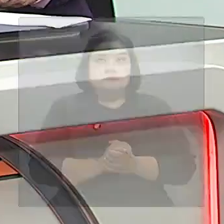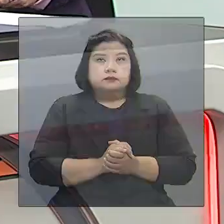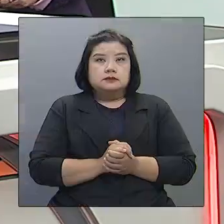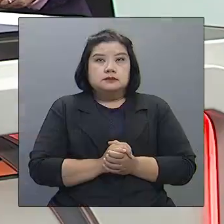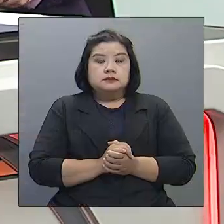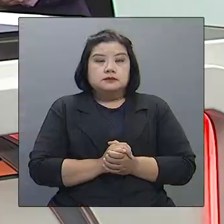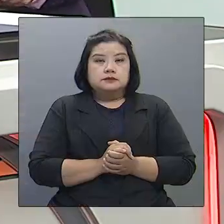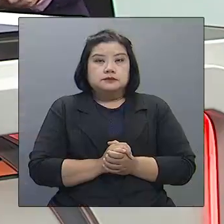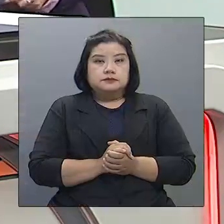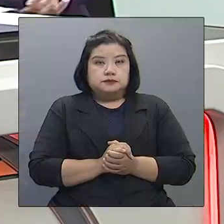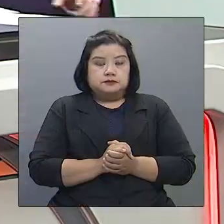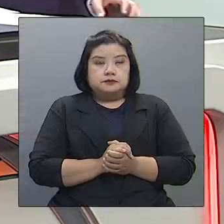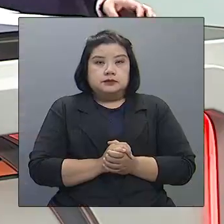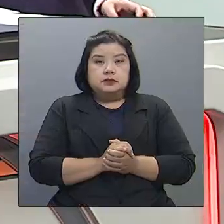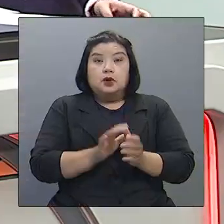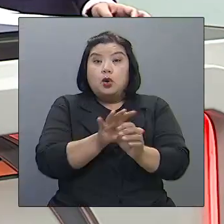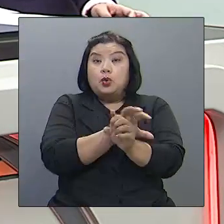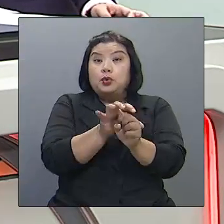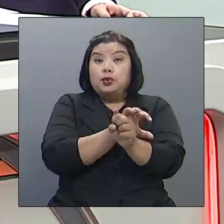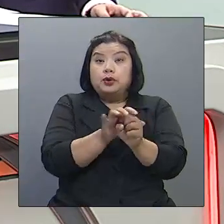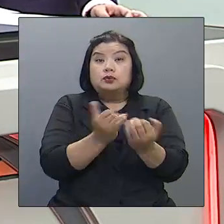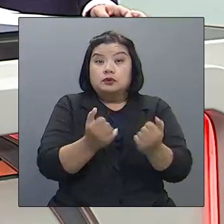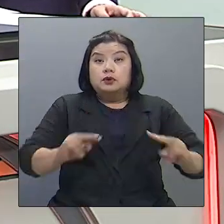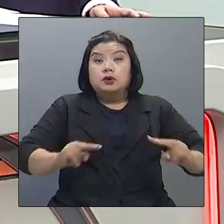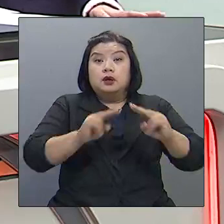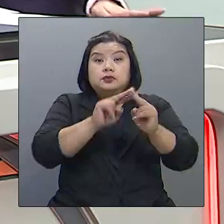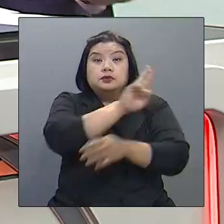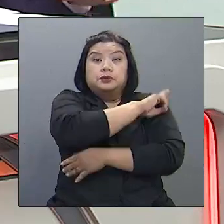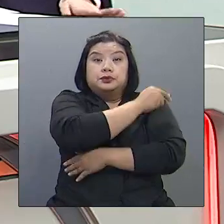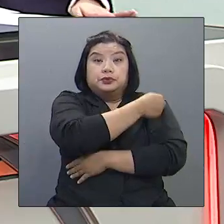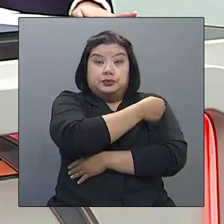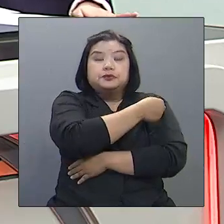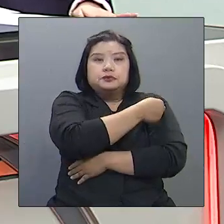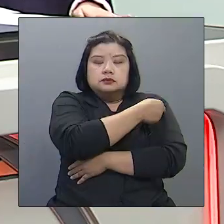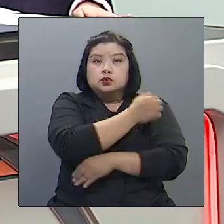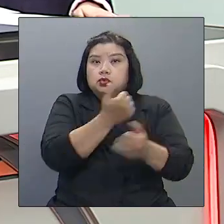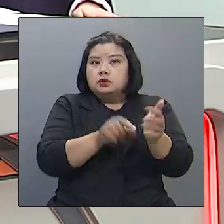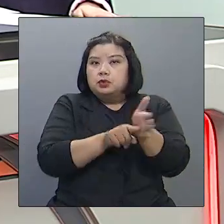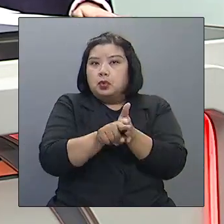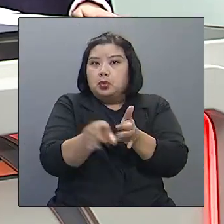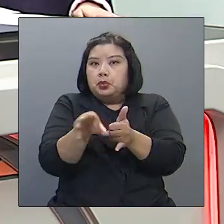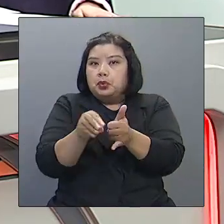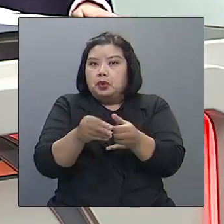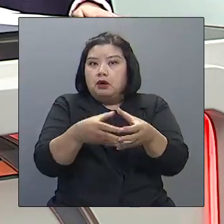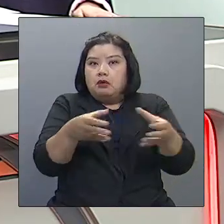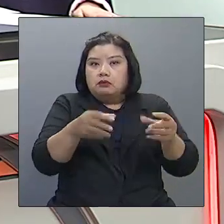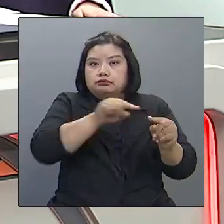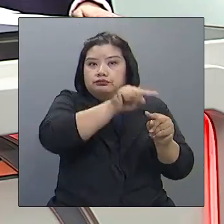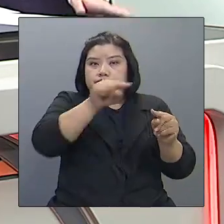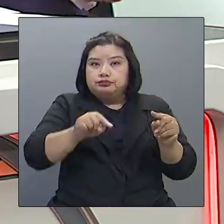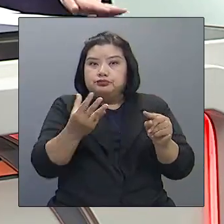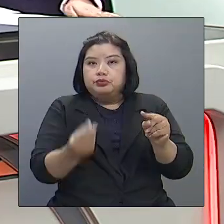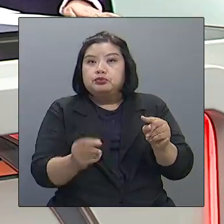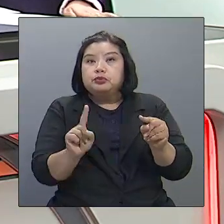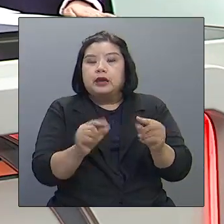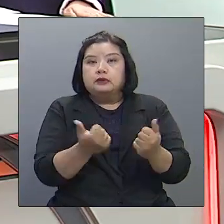ผู้ชมการระบาดของโควิด-19 ถึงแม้ว่ากระทรวงสาธารณสุขจะบอกว่ามีการแพร่กระจายไปน้อยกว่าที่คาดการณ์กันหลังจาก